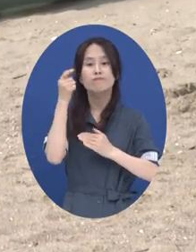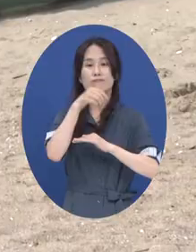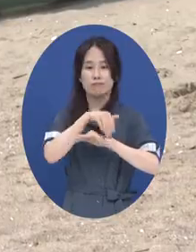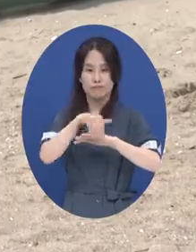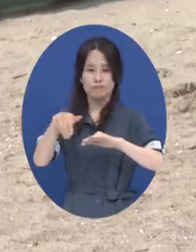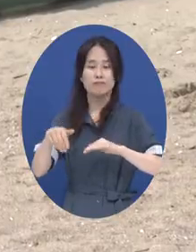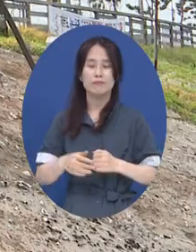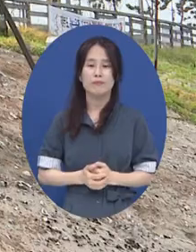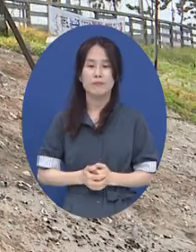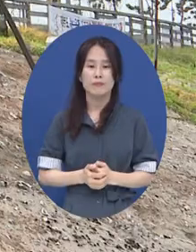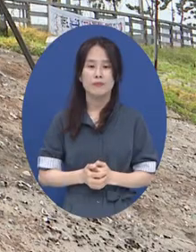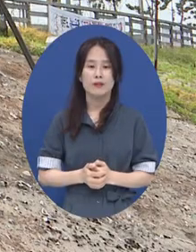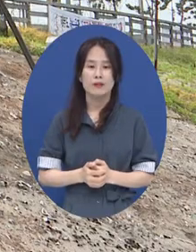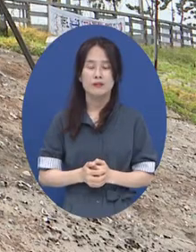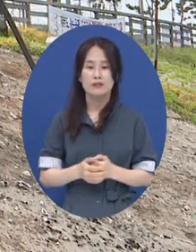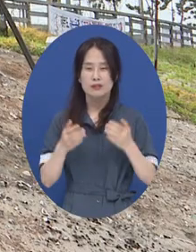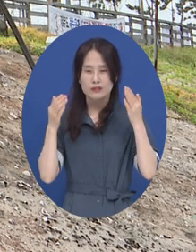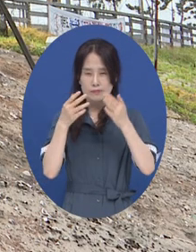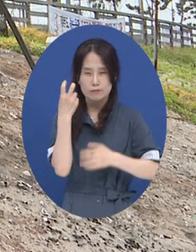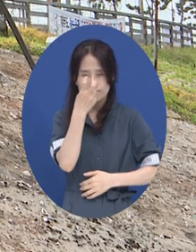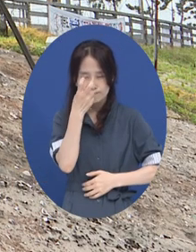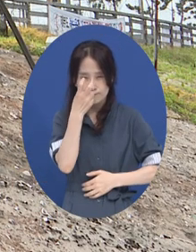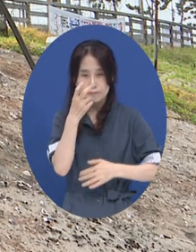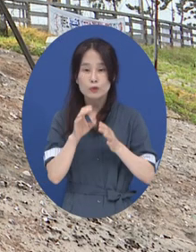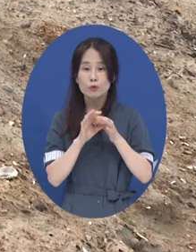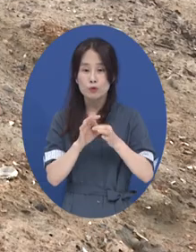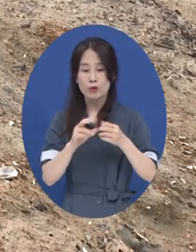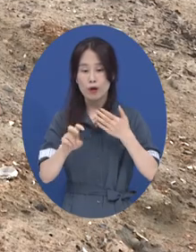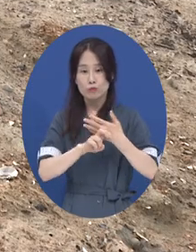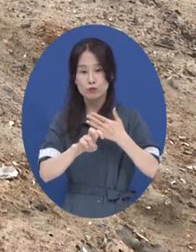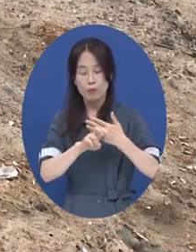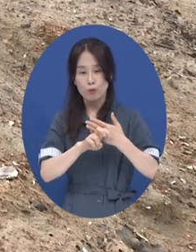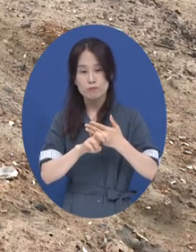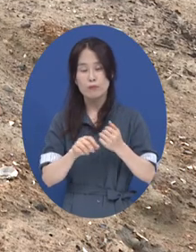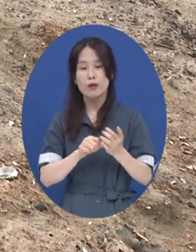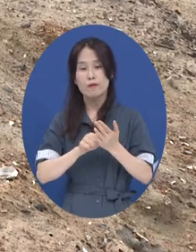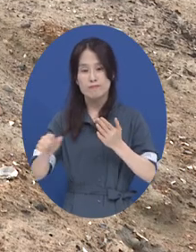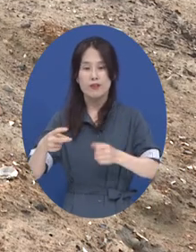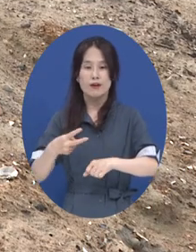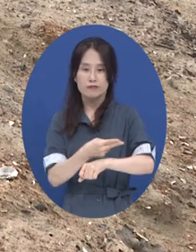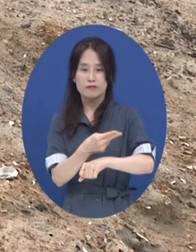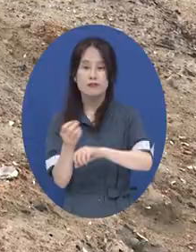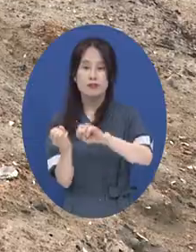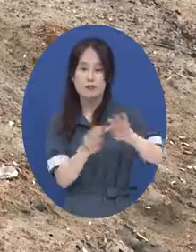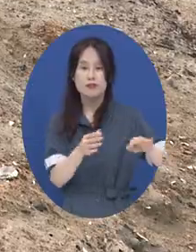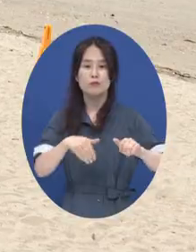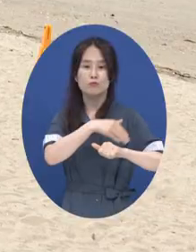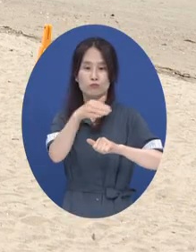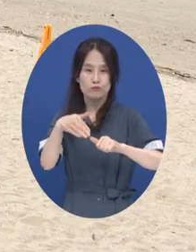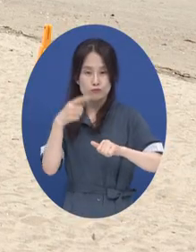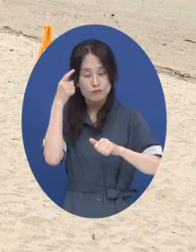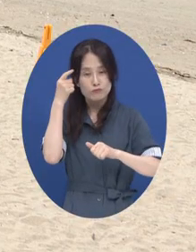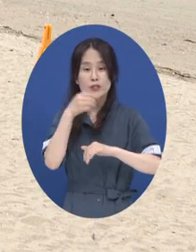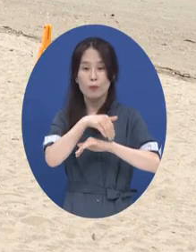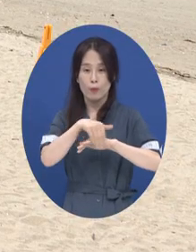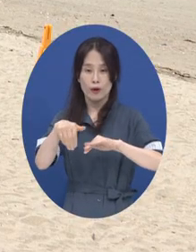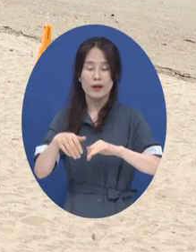수 없습니다. 현장 집중 단속을 통해 불법이 발붙이지 못하도록 환경을 만들고